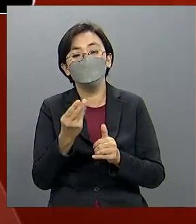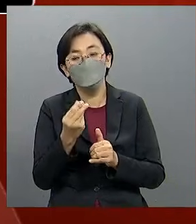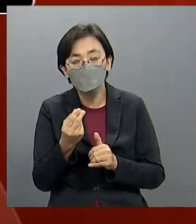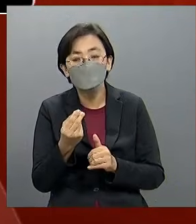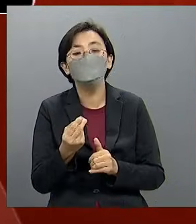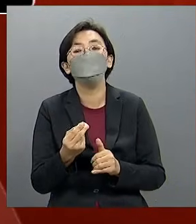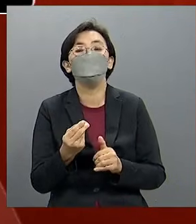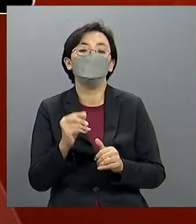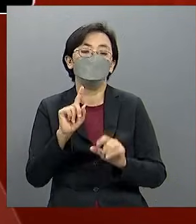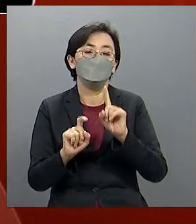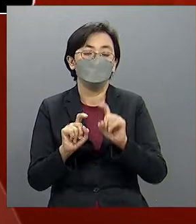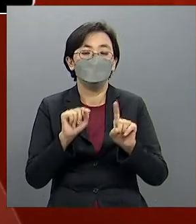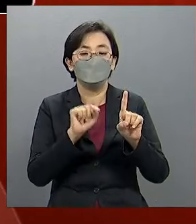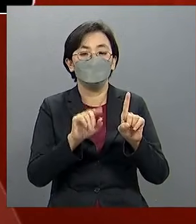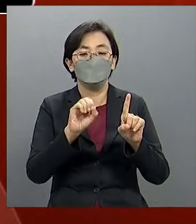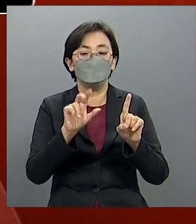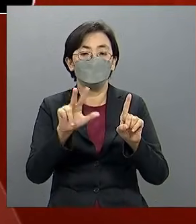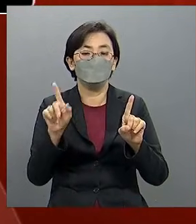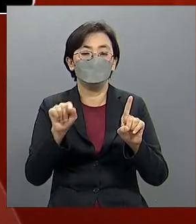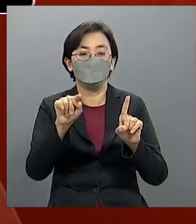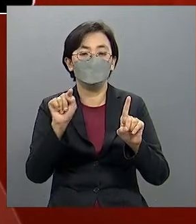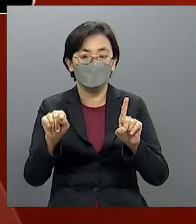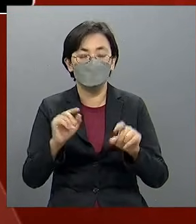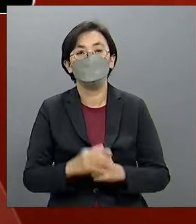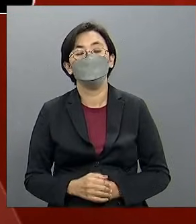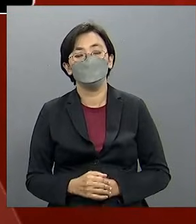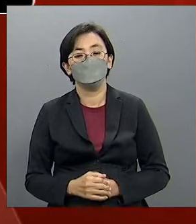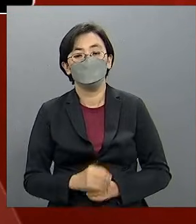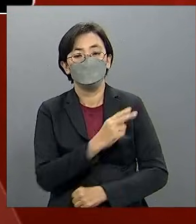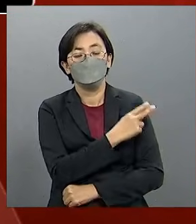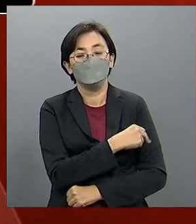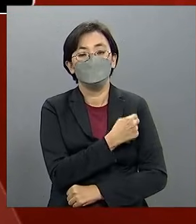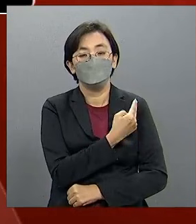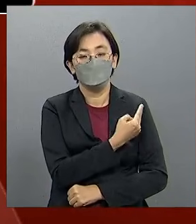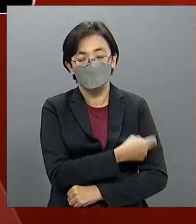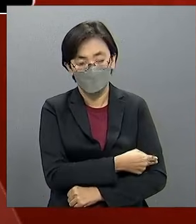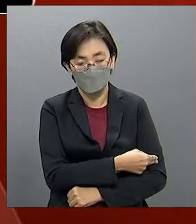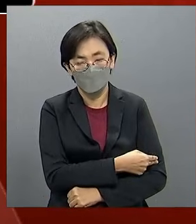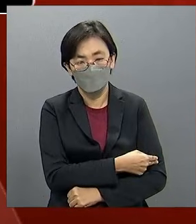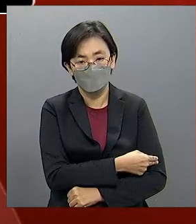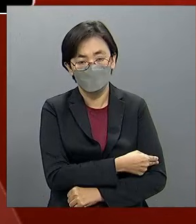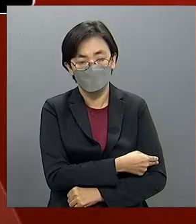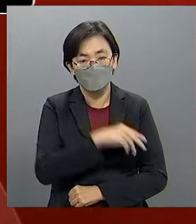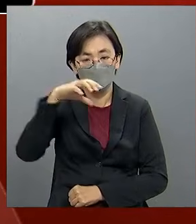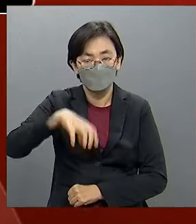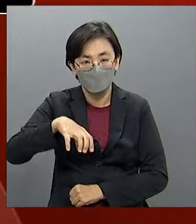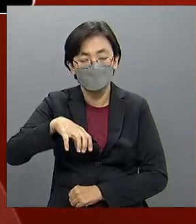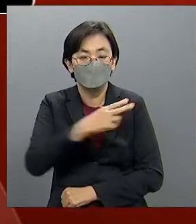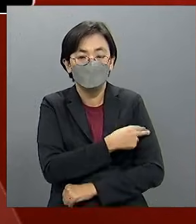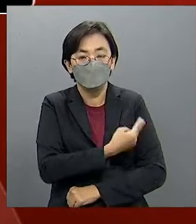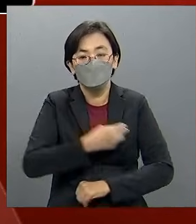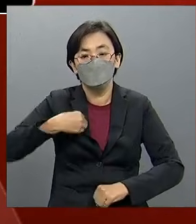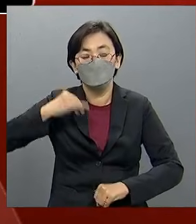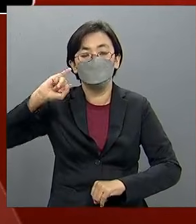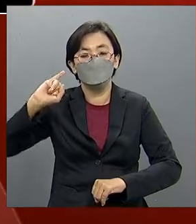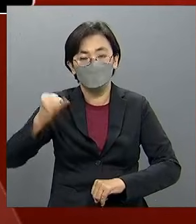คะทางด้านของรองศาสตราจารย์นายแพทย์ธีระวรธนารัตน์จากคณะแพทยศาสตร์จุฬาลงกรณ์มหาวิทยาลัยโ